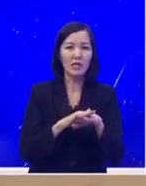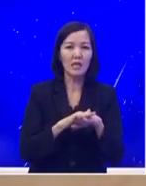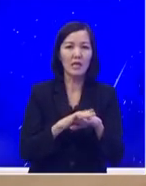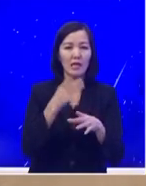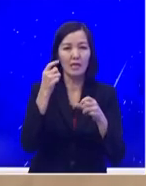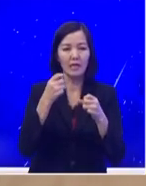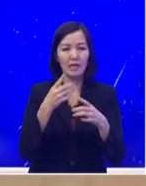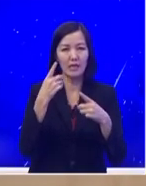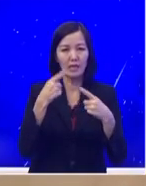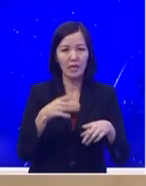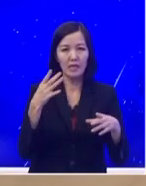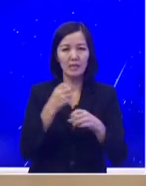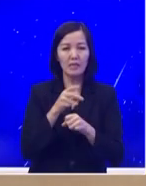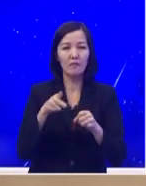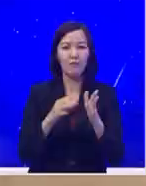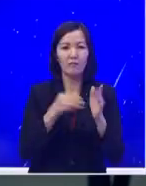кризиса 2008 года.